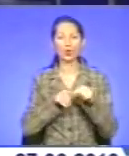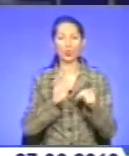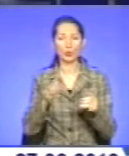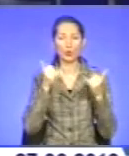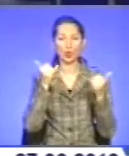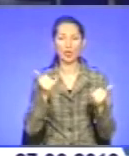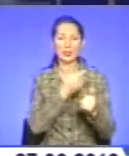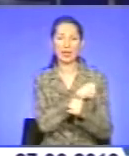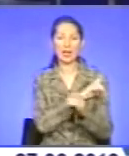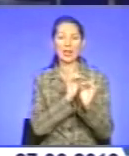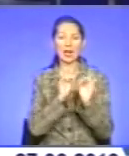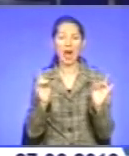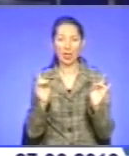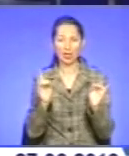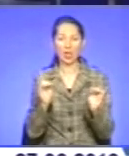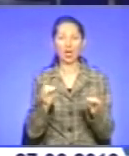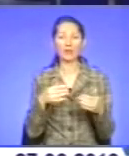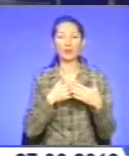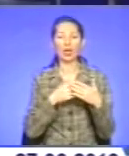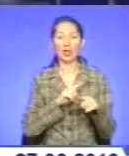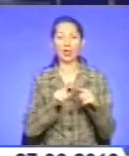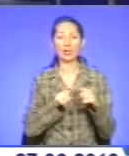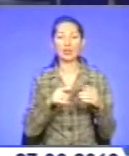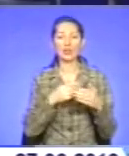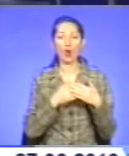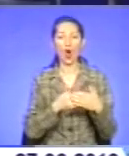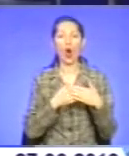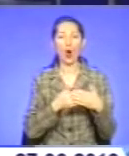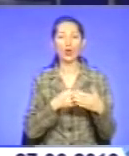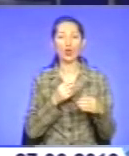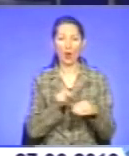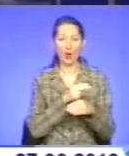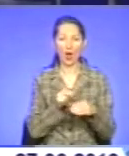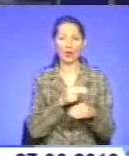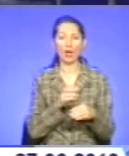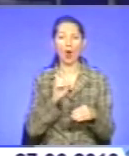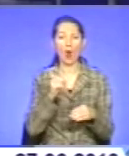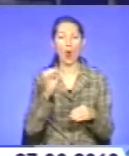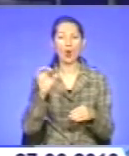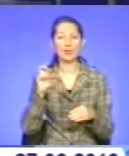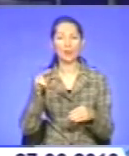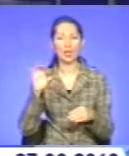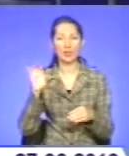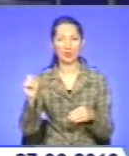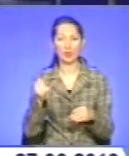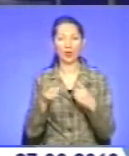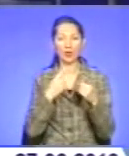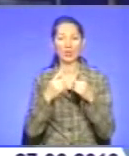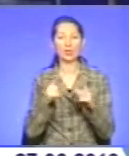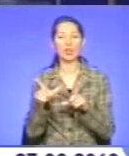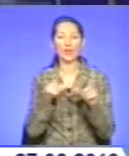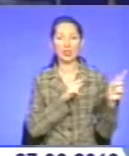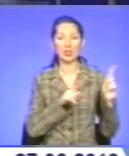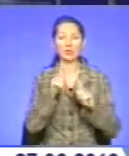лікарні інтенсивного лікування, реабілітації, хосписи. Про це йшлося під час спільного виїзного засідання колегії обласної